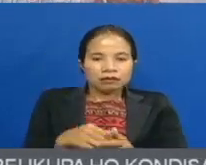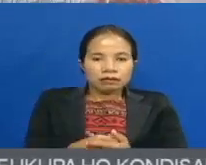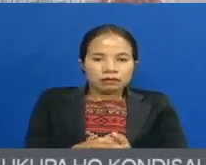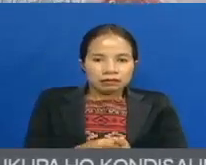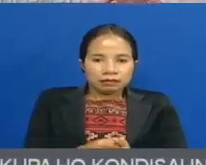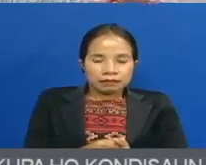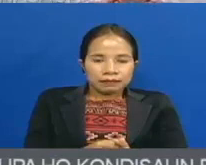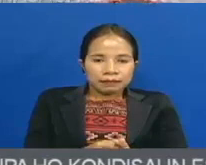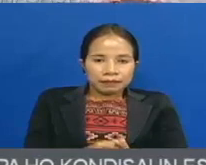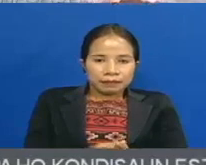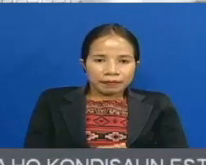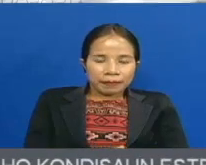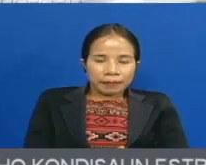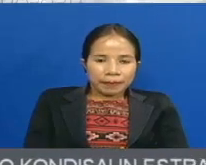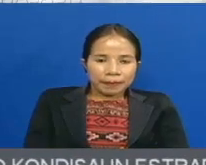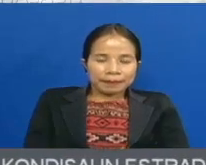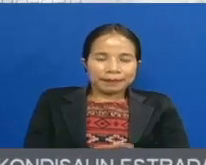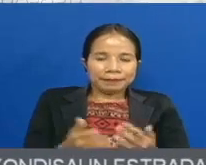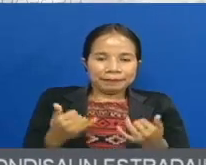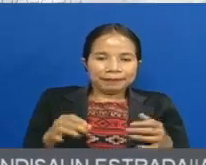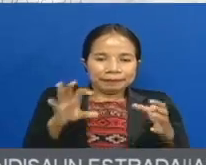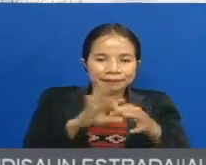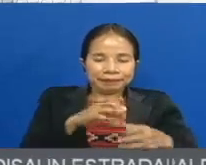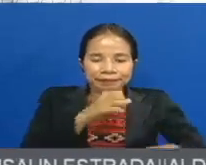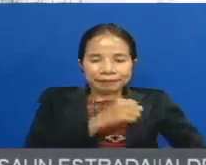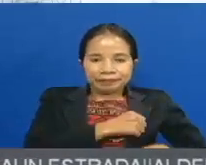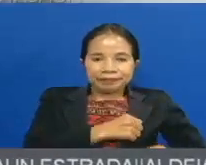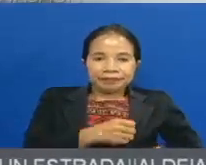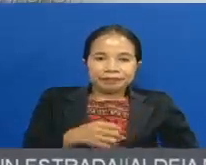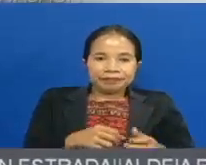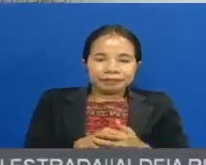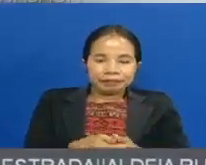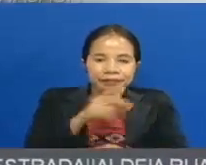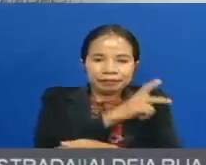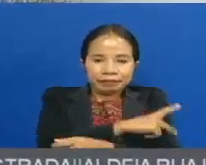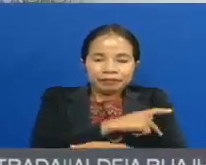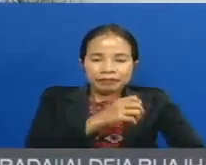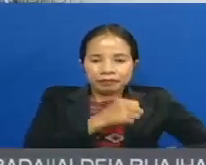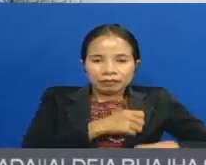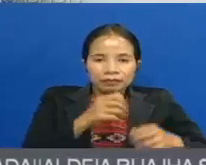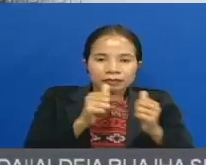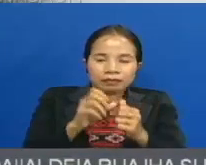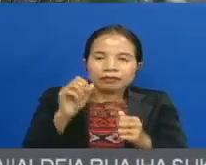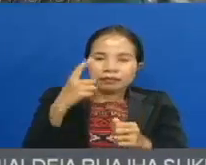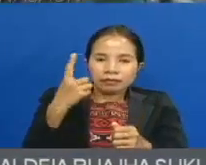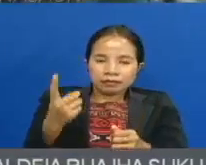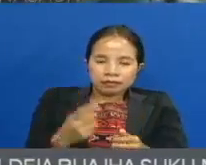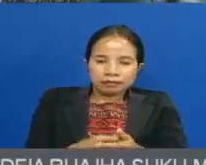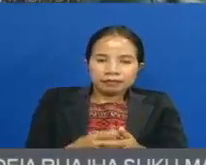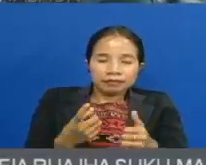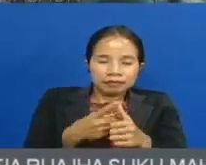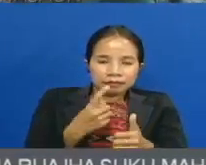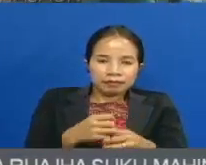susare hospitali kum de se reparat. Dedeung ne medico militar nebe destaka ia klinika militar hamutuk nain sanulu resing ida. Nebe antes